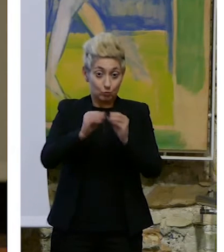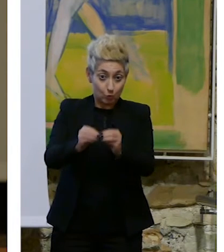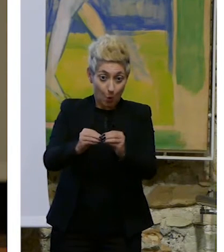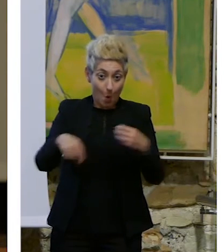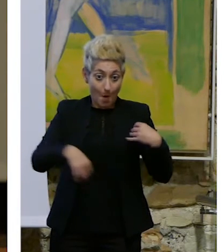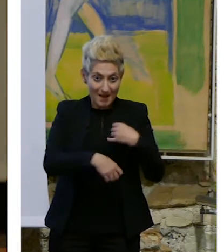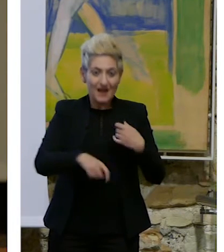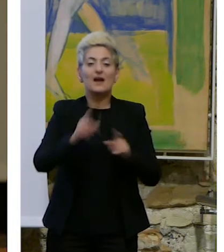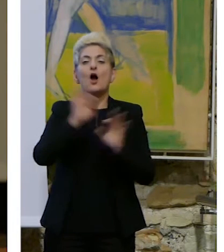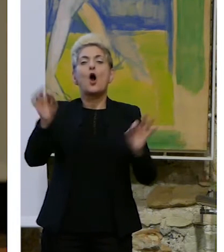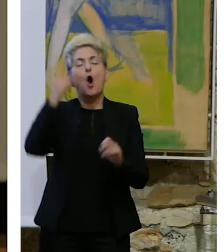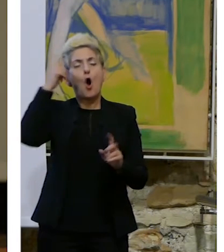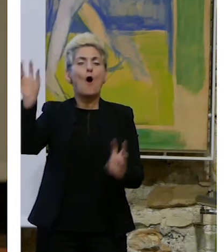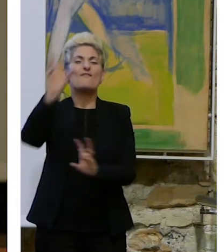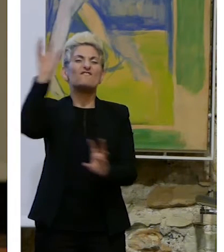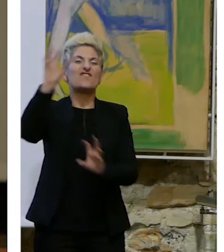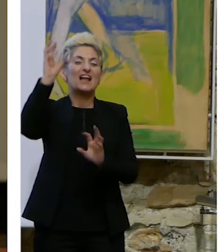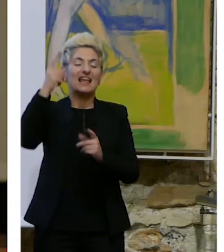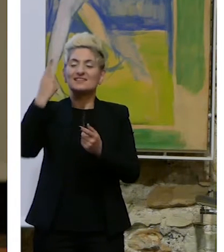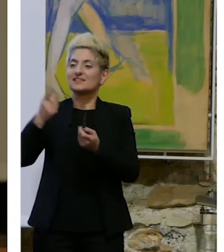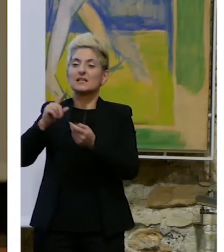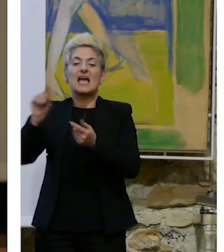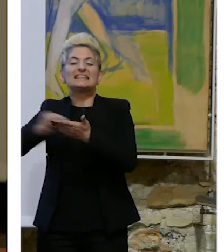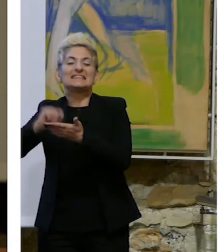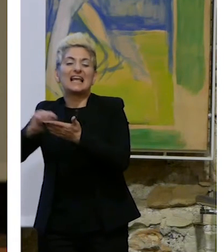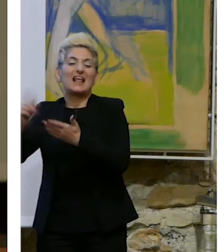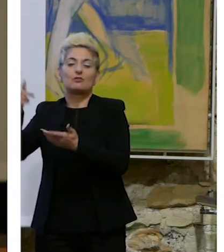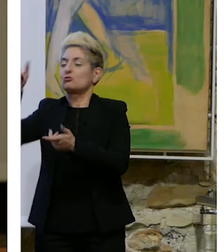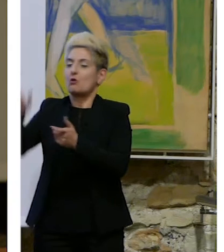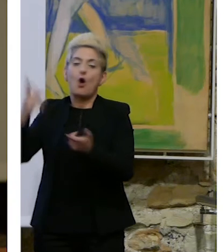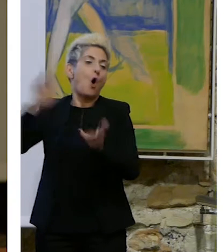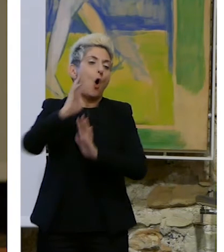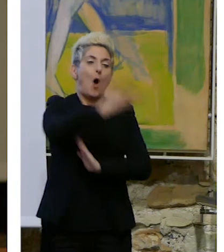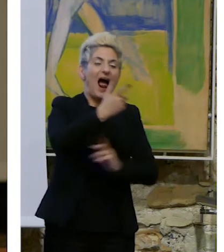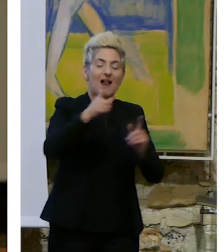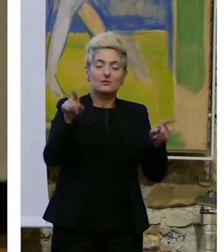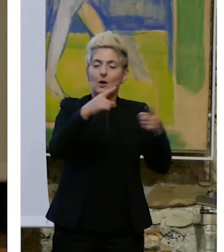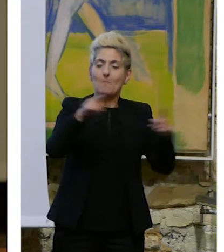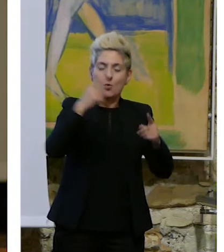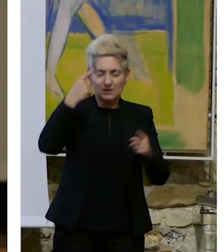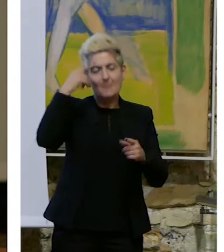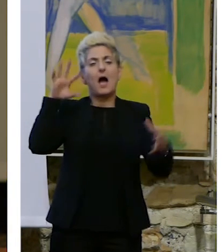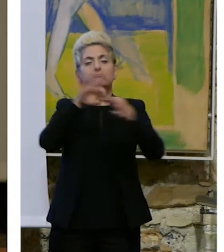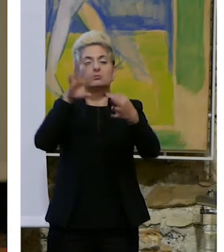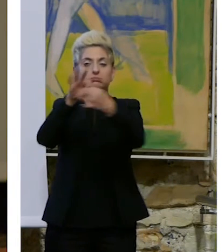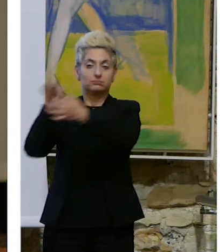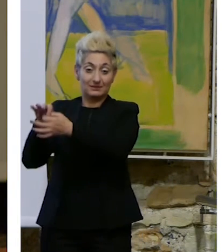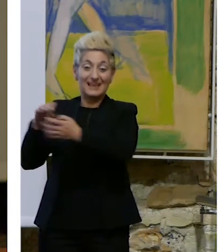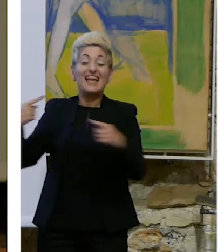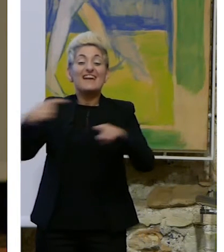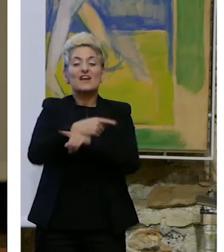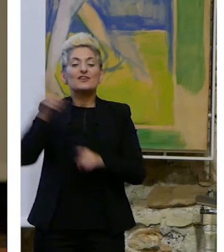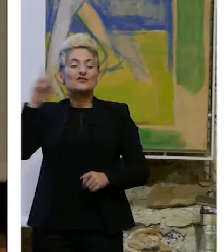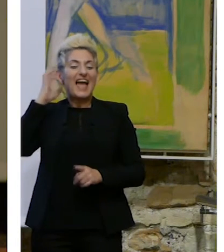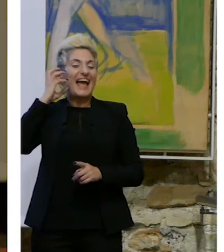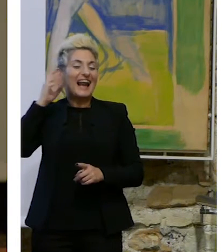la fantasia e fuga tal dei tali oppure quell'altra roba ancora. La radiolina che io sento lì